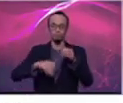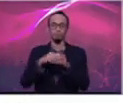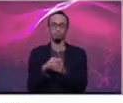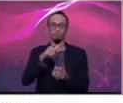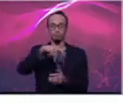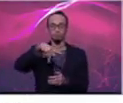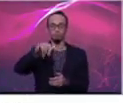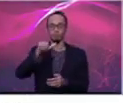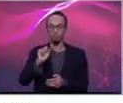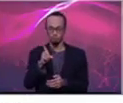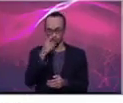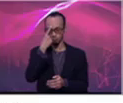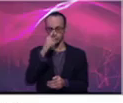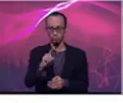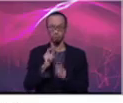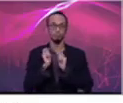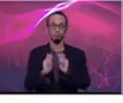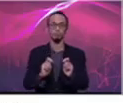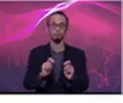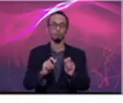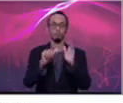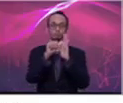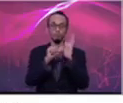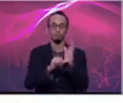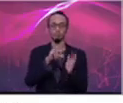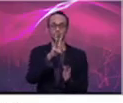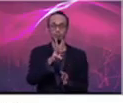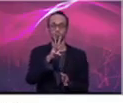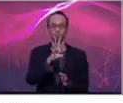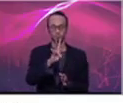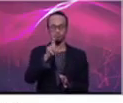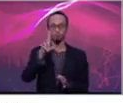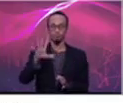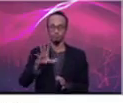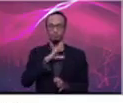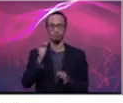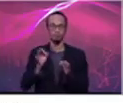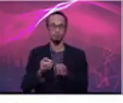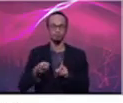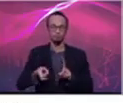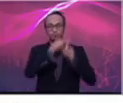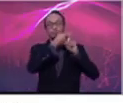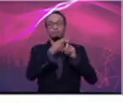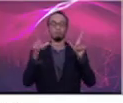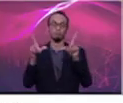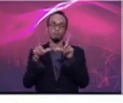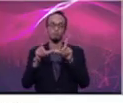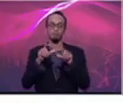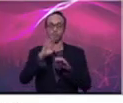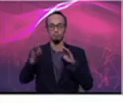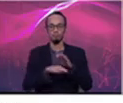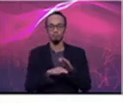apad untuk tindakan di bawah akta 715 jpj juga akan menggantung lesen pemandu berkenaan di bawah seksyen